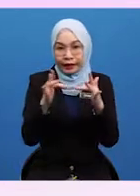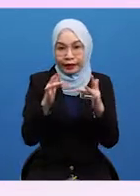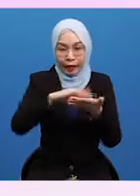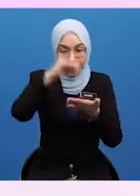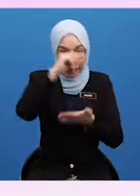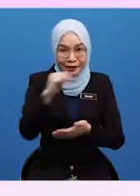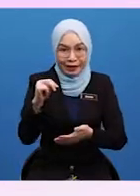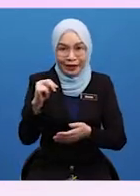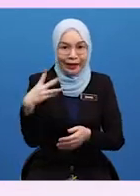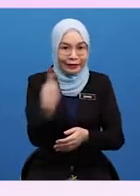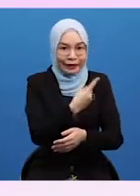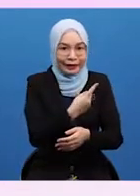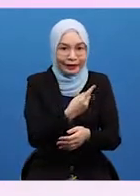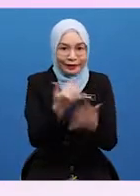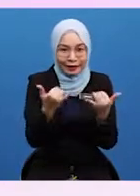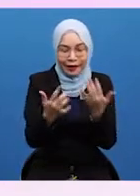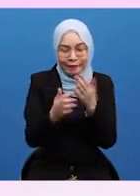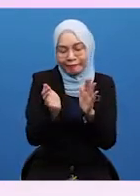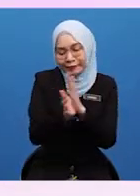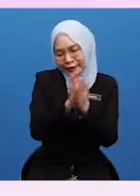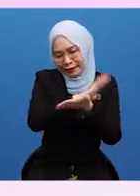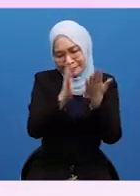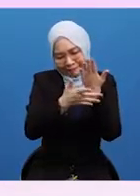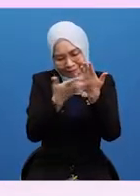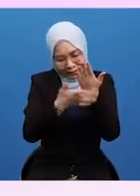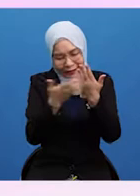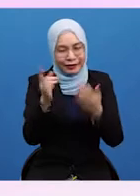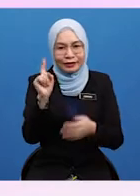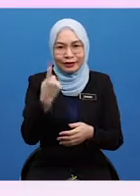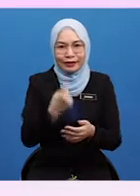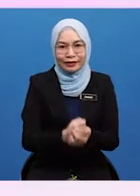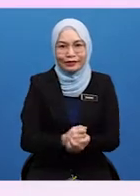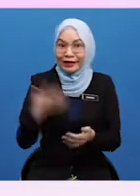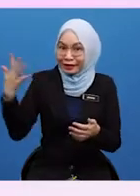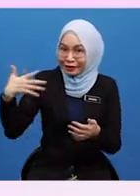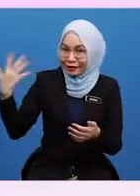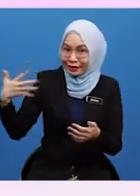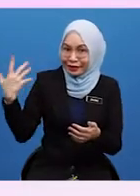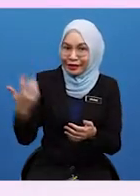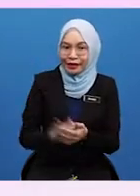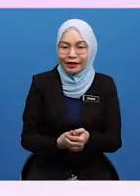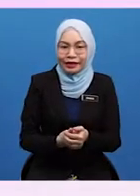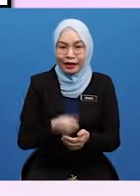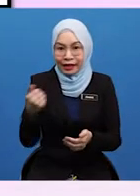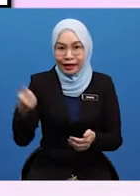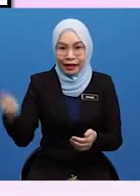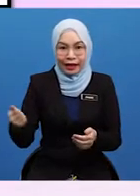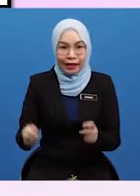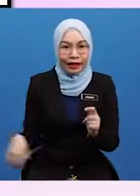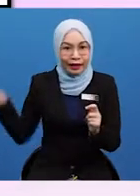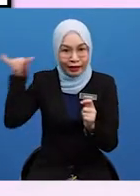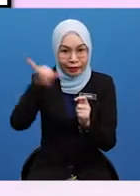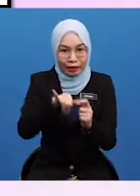di hujung jari saja kan hahaha itulah sejarah alat telekomunikasi